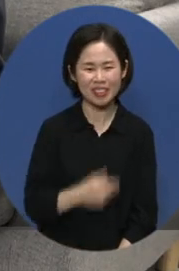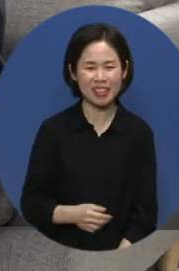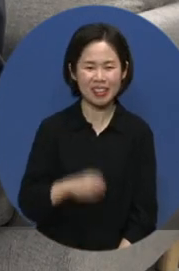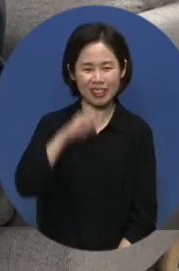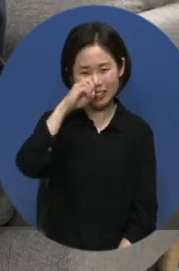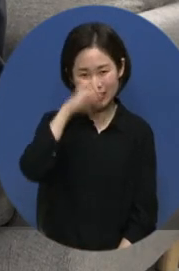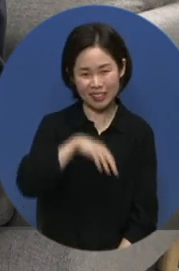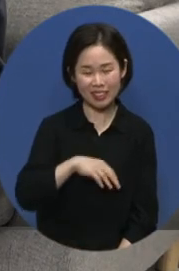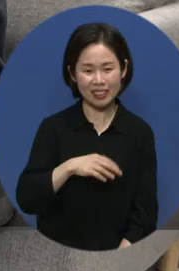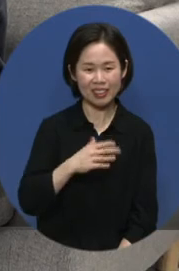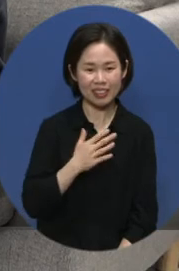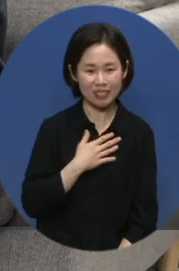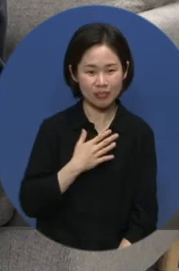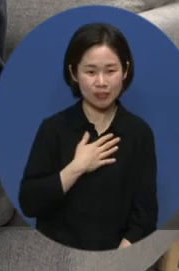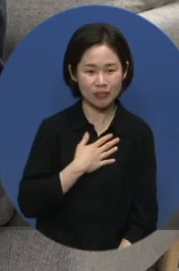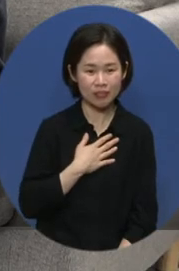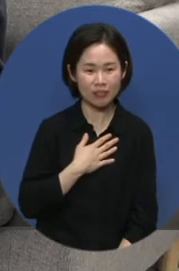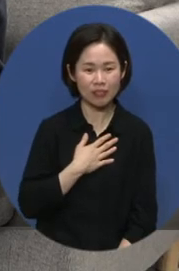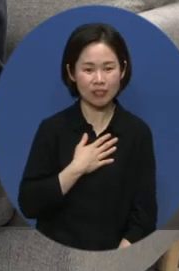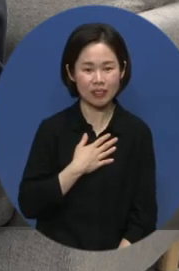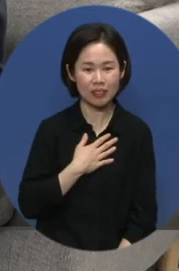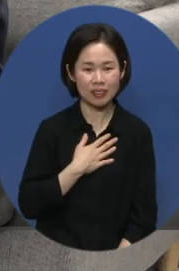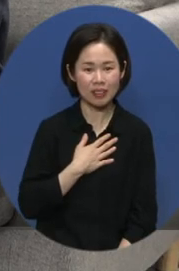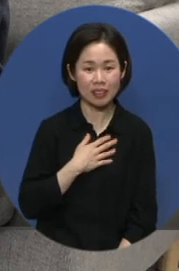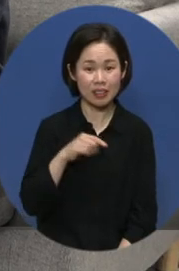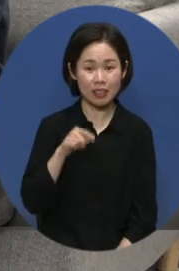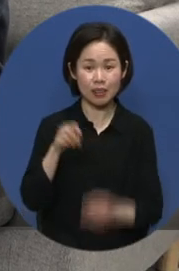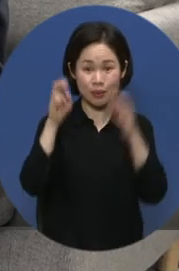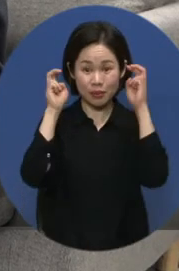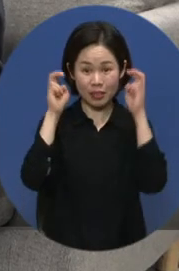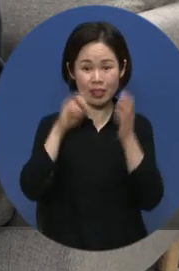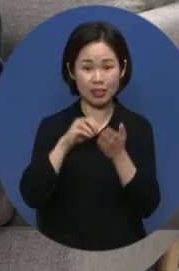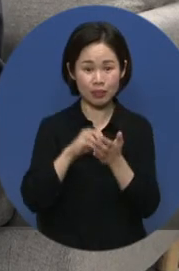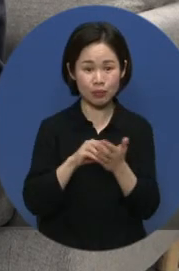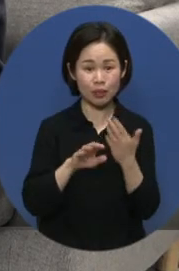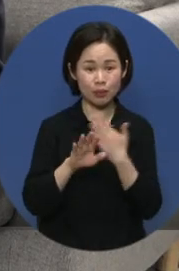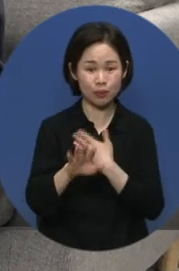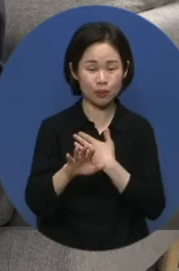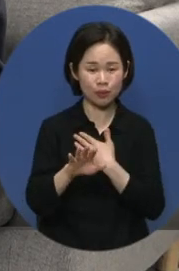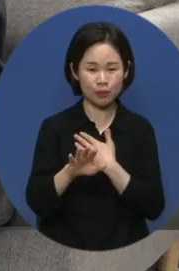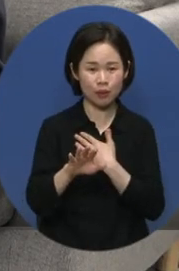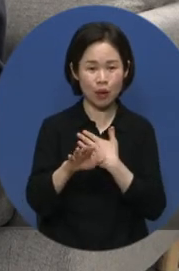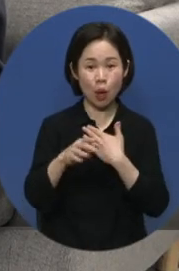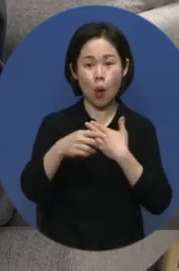그냥 저는 제가 수소에 들어와서 이제 보통 이제